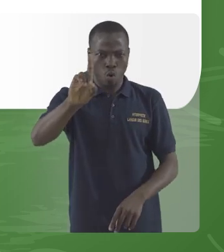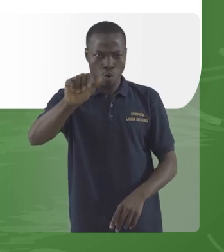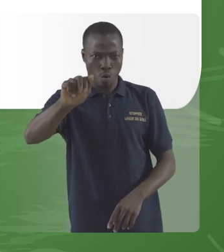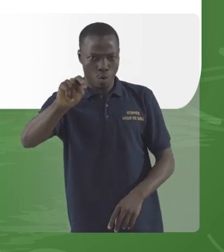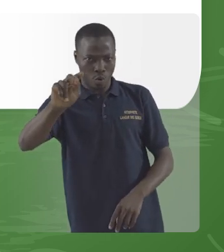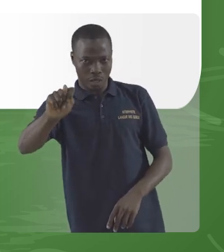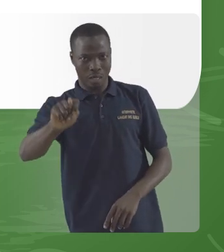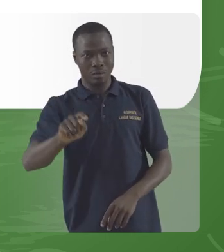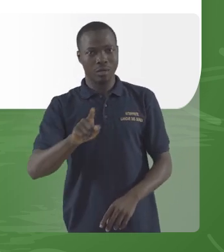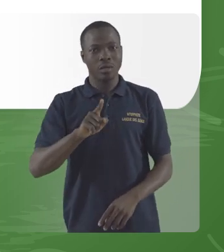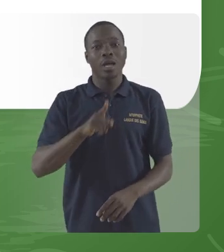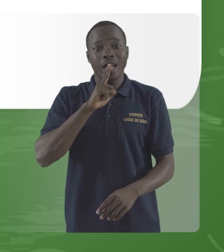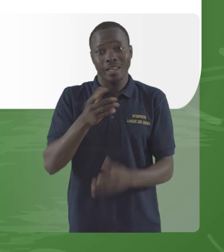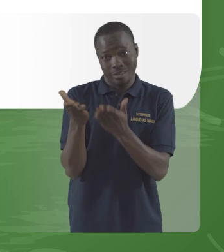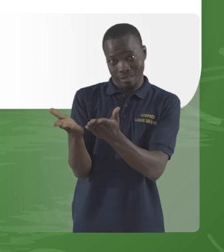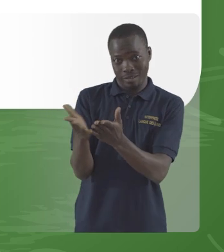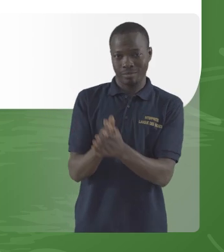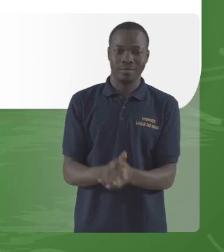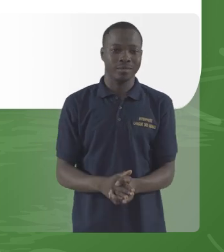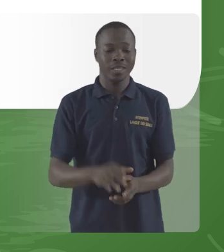l'ADN est le suivant.